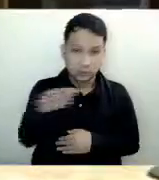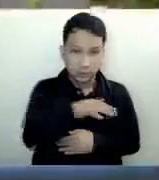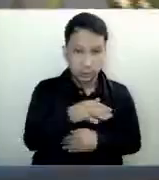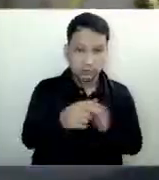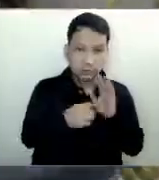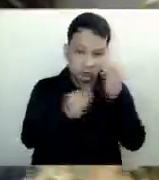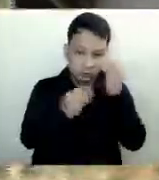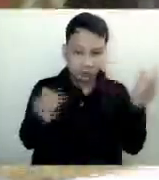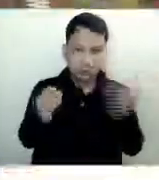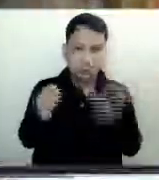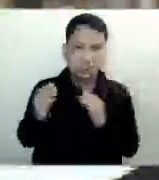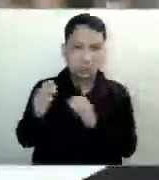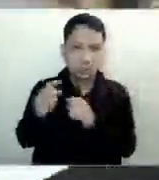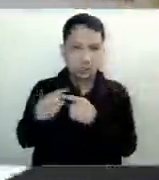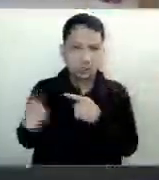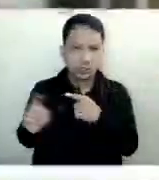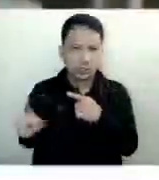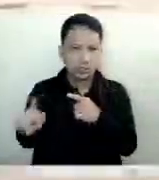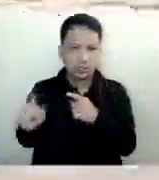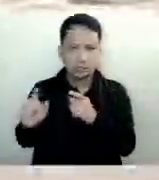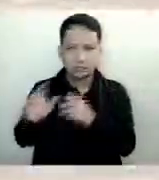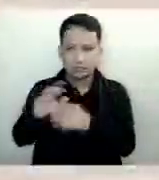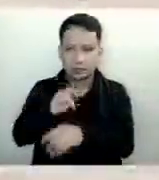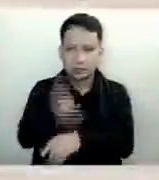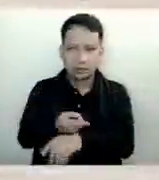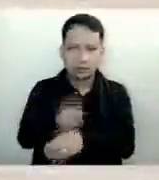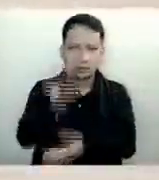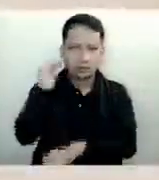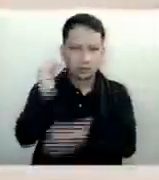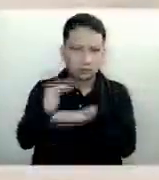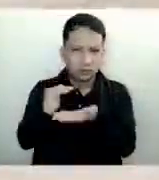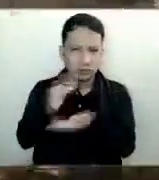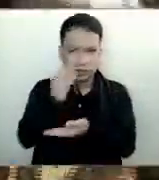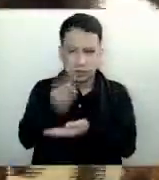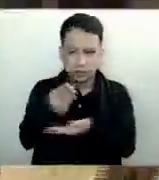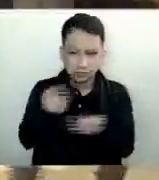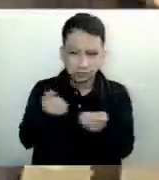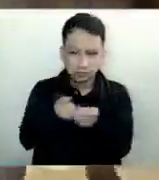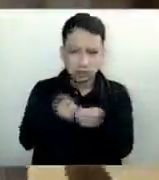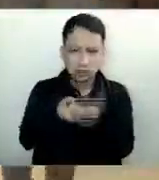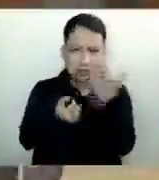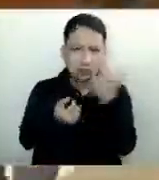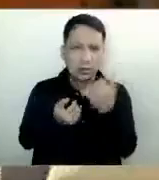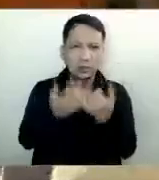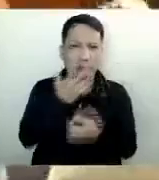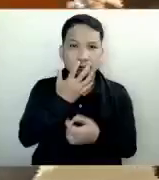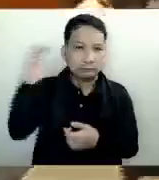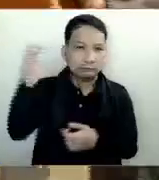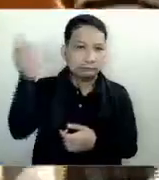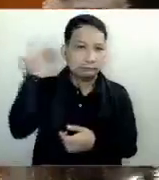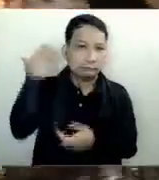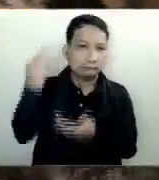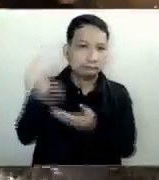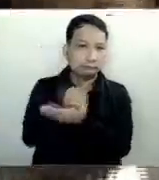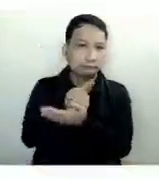Industry Management Bureau, bumaba ang reserba ng kuryente dahil sa matinding init nitong mga nakalipas na